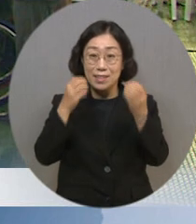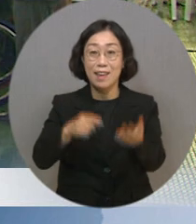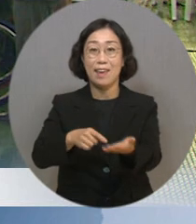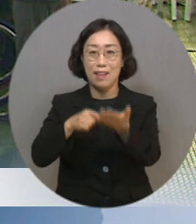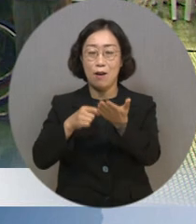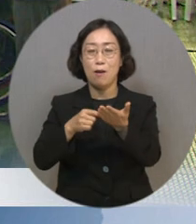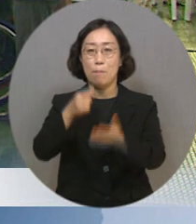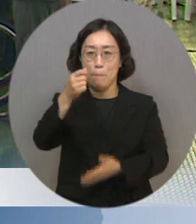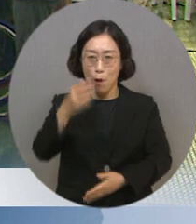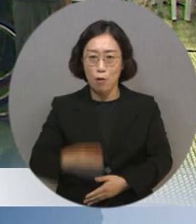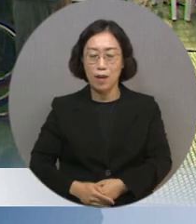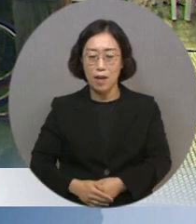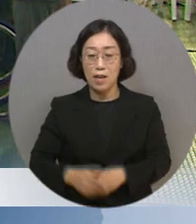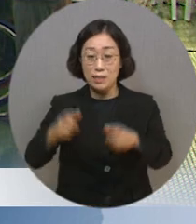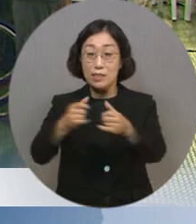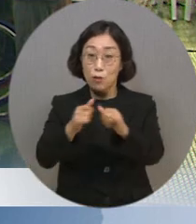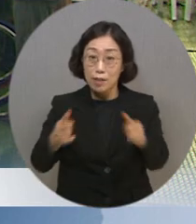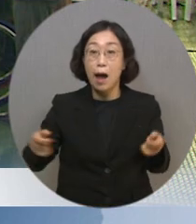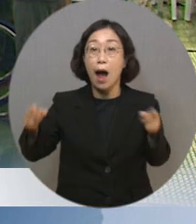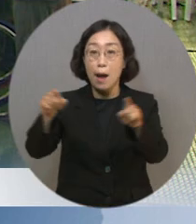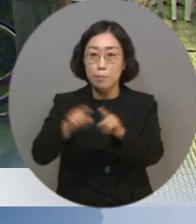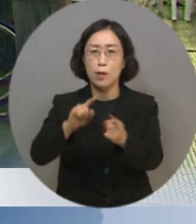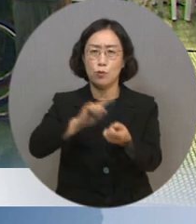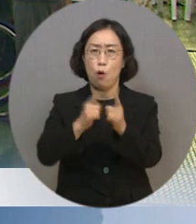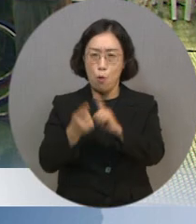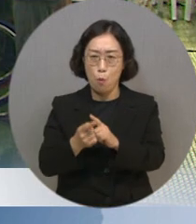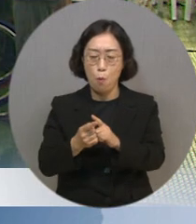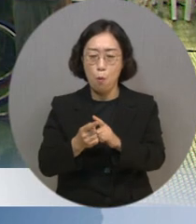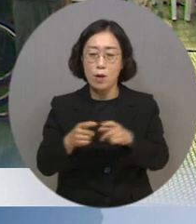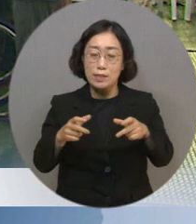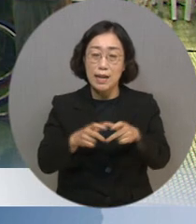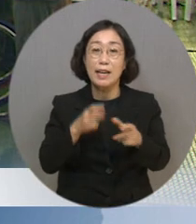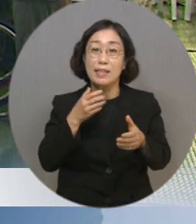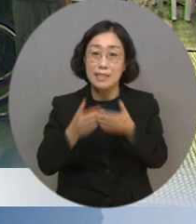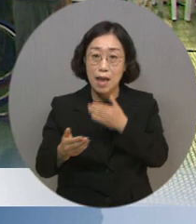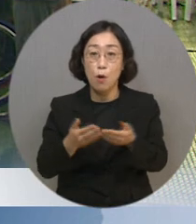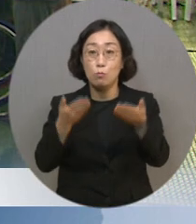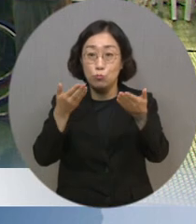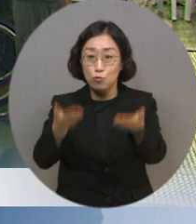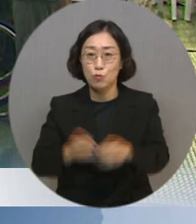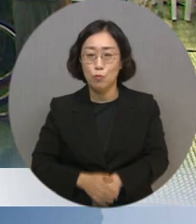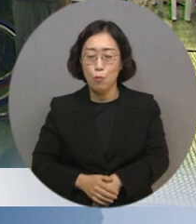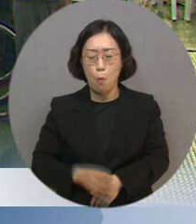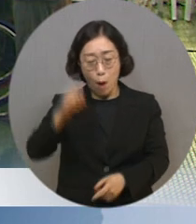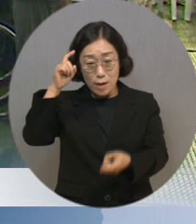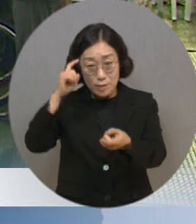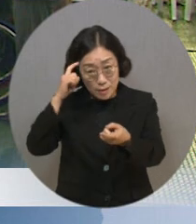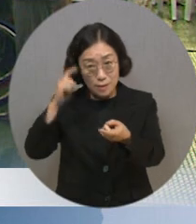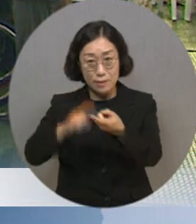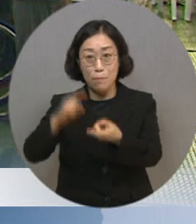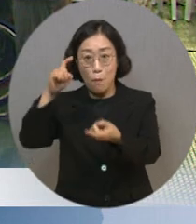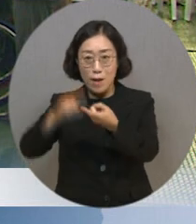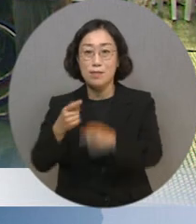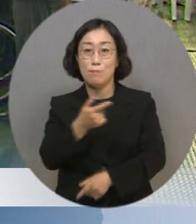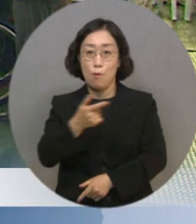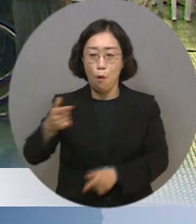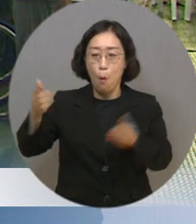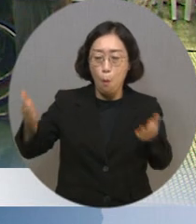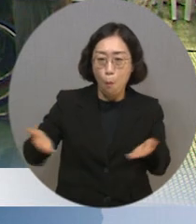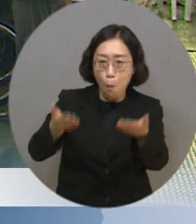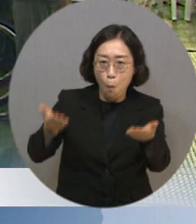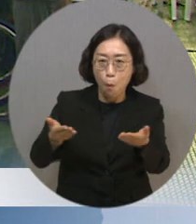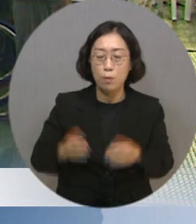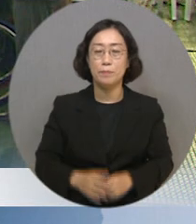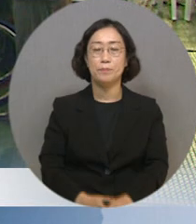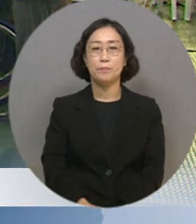합니다. 시민과 호흡하며 다양한 장애인 체육 경험을 제공하는 등 높은 관심을 이끌어냈습니다. 현장